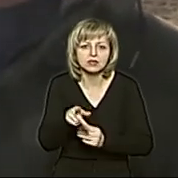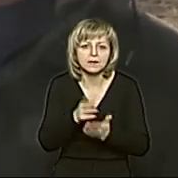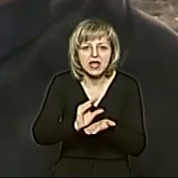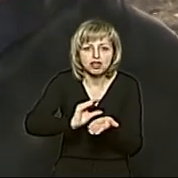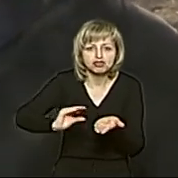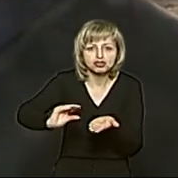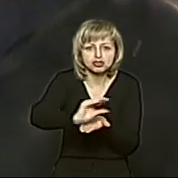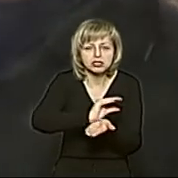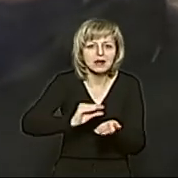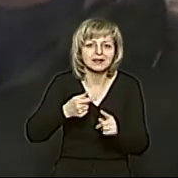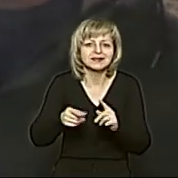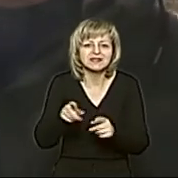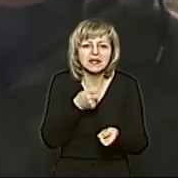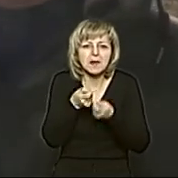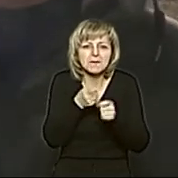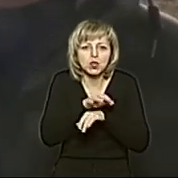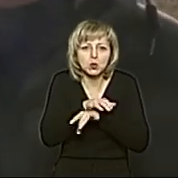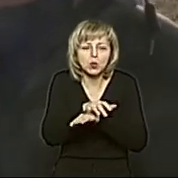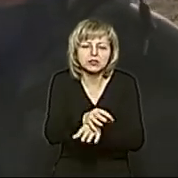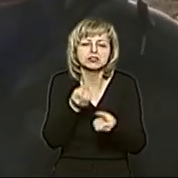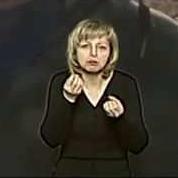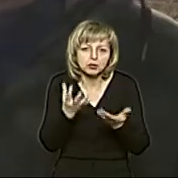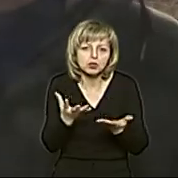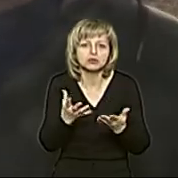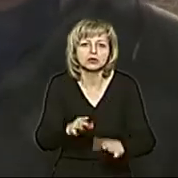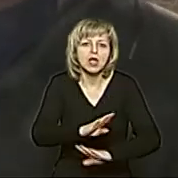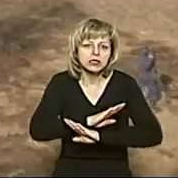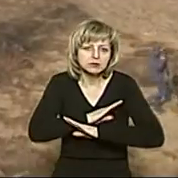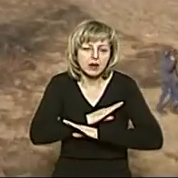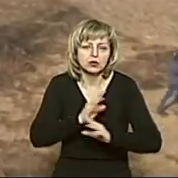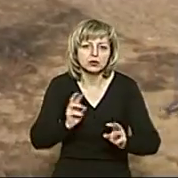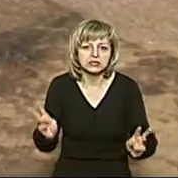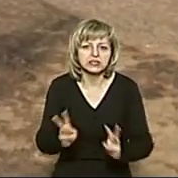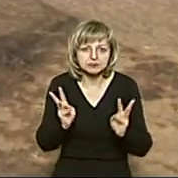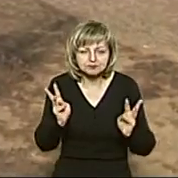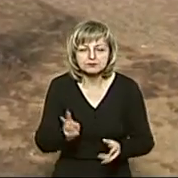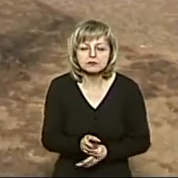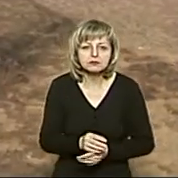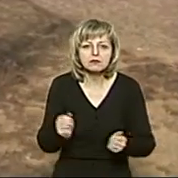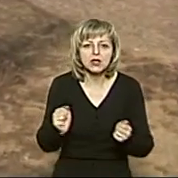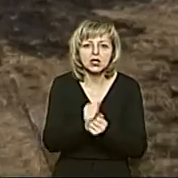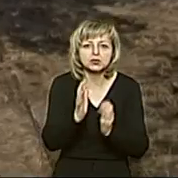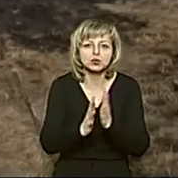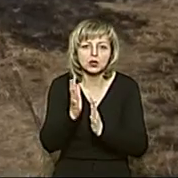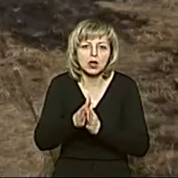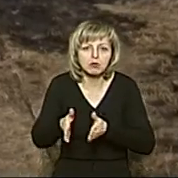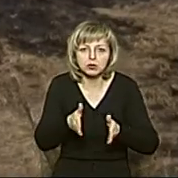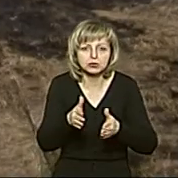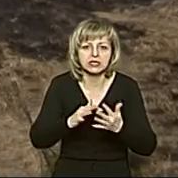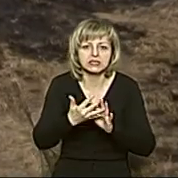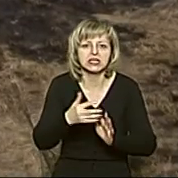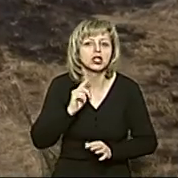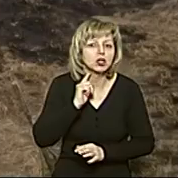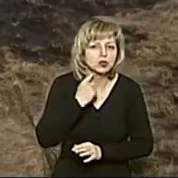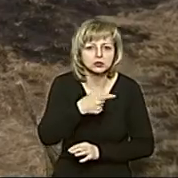є мікроорганізми. Ці всі мікроорганізми просто-напросто спалюються і все. Сухостій на полі поблизу дороги з Луцька до села Рованці